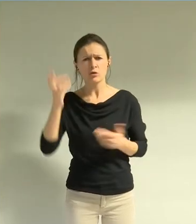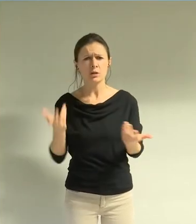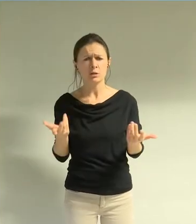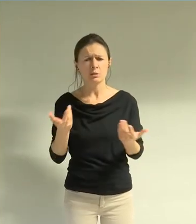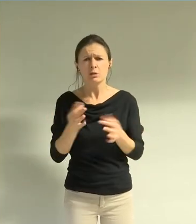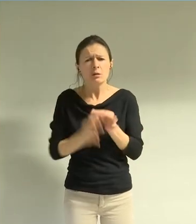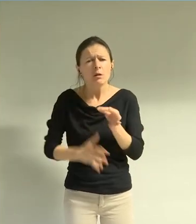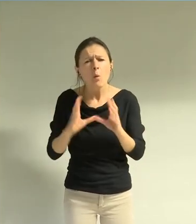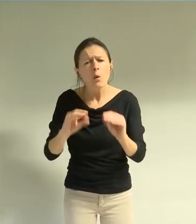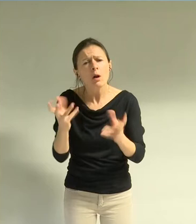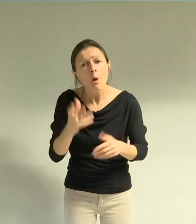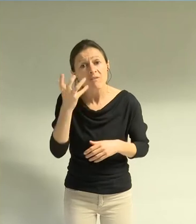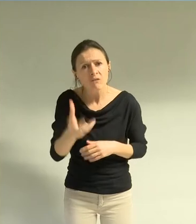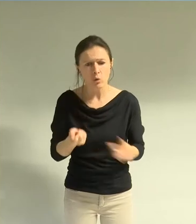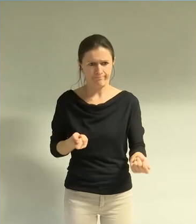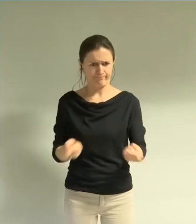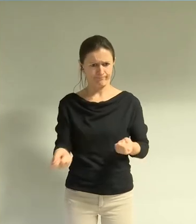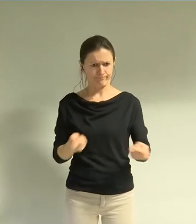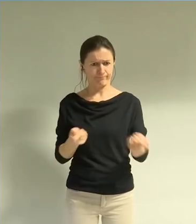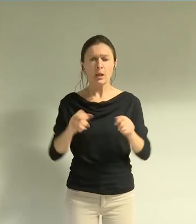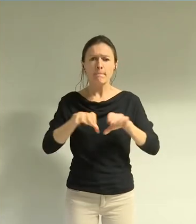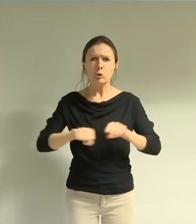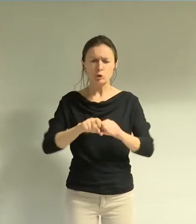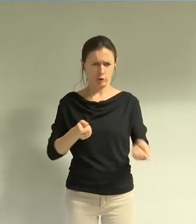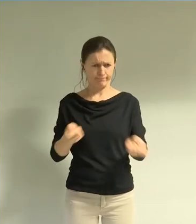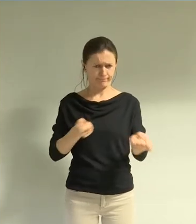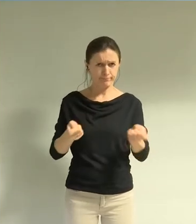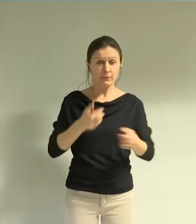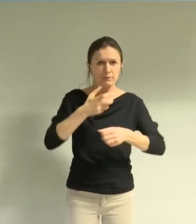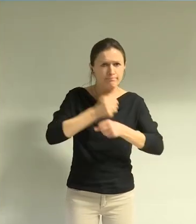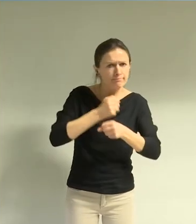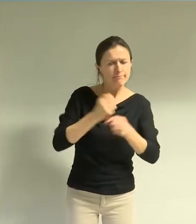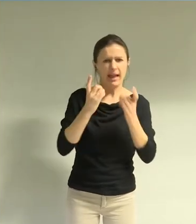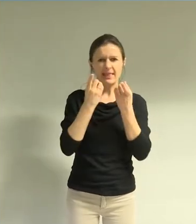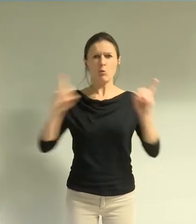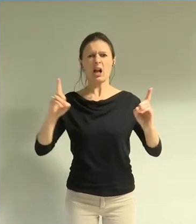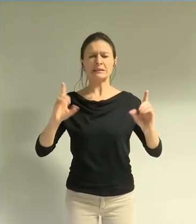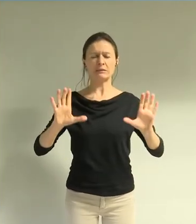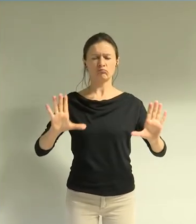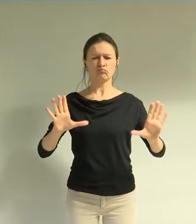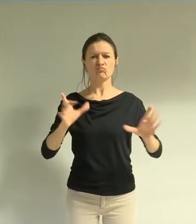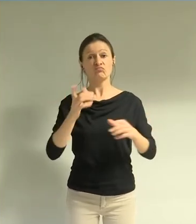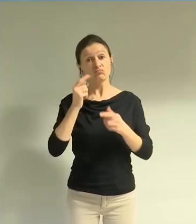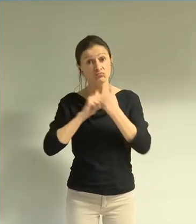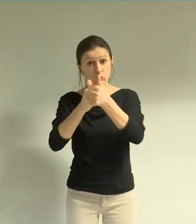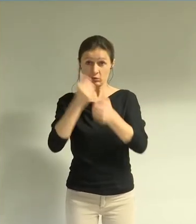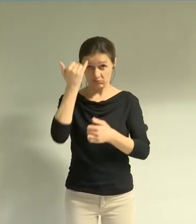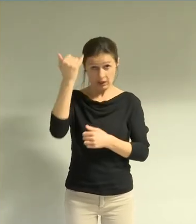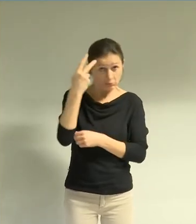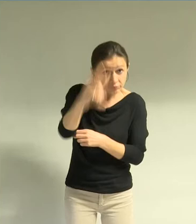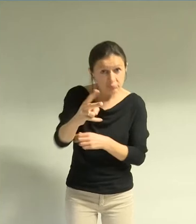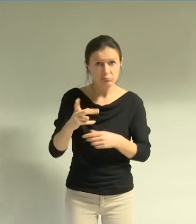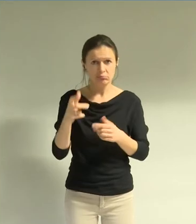production le travail une démocratie revisité est régentée l'éducation le logement la santé